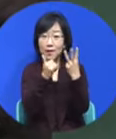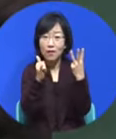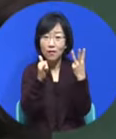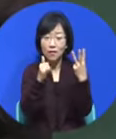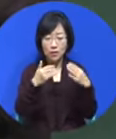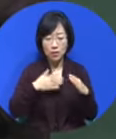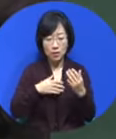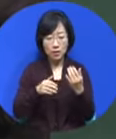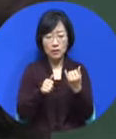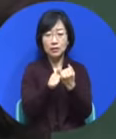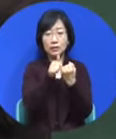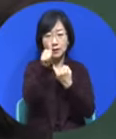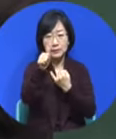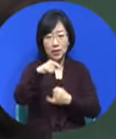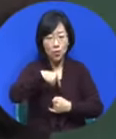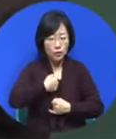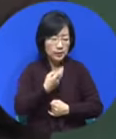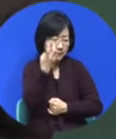그날가